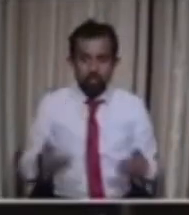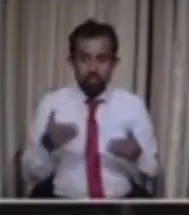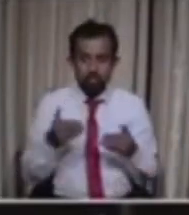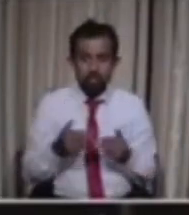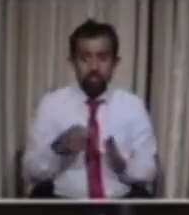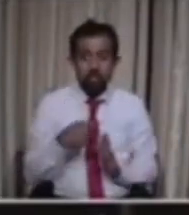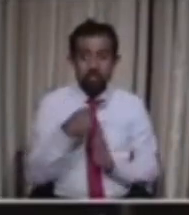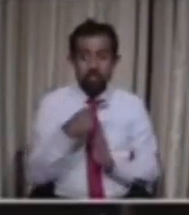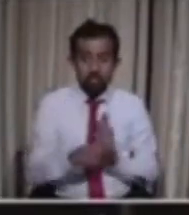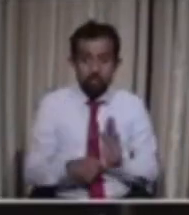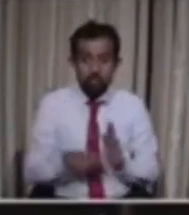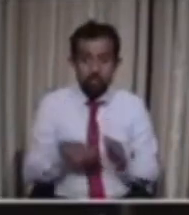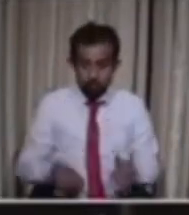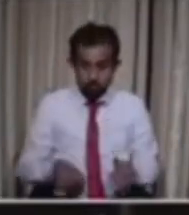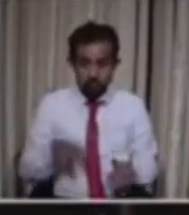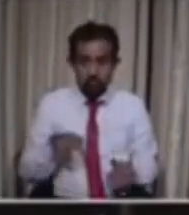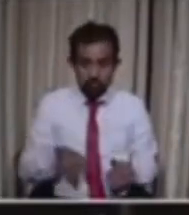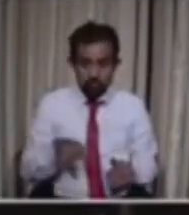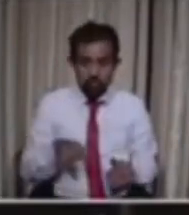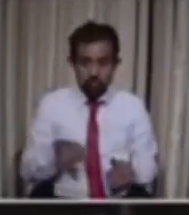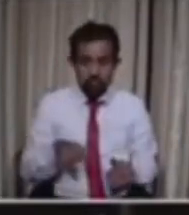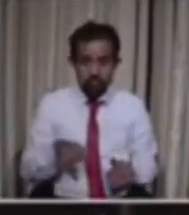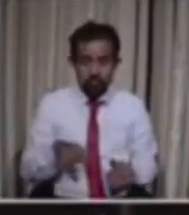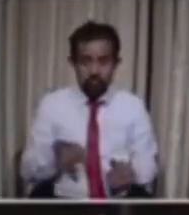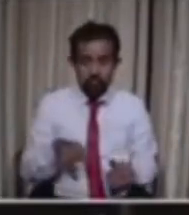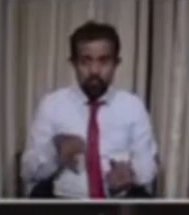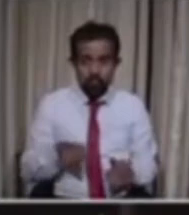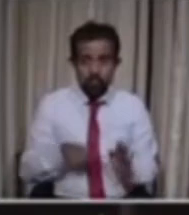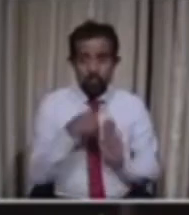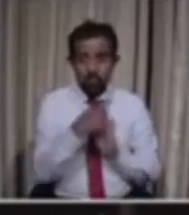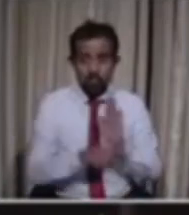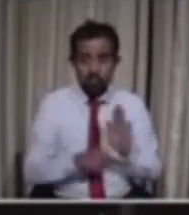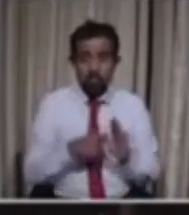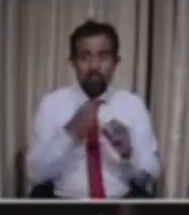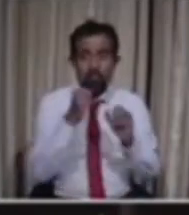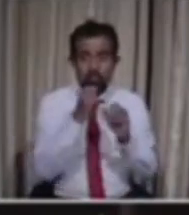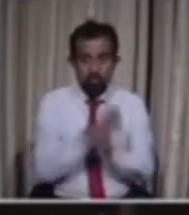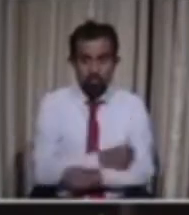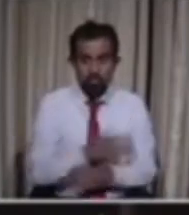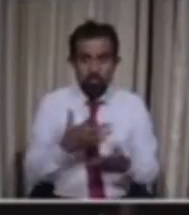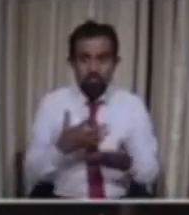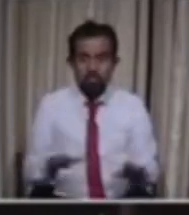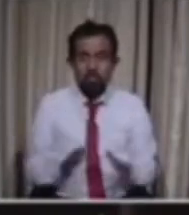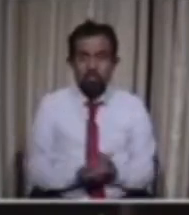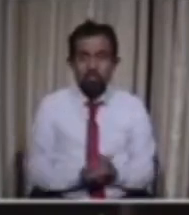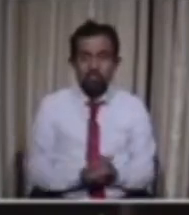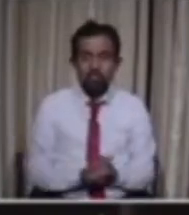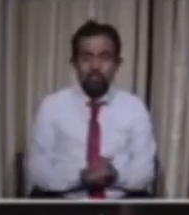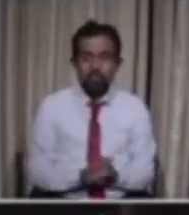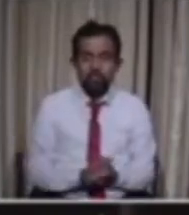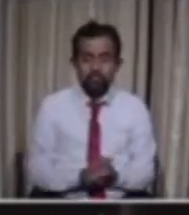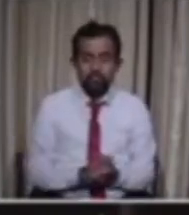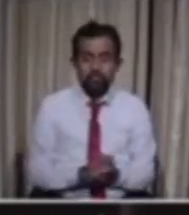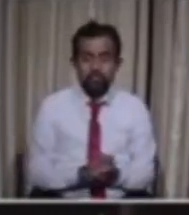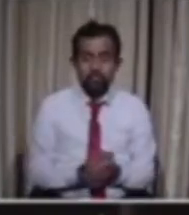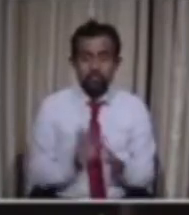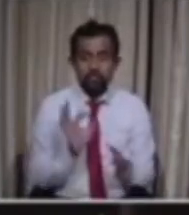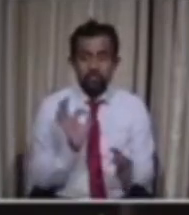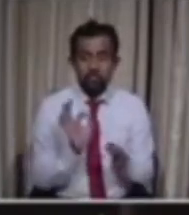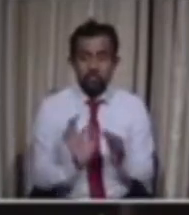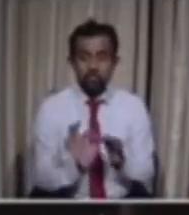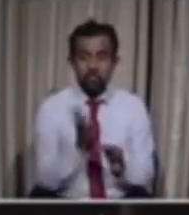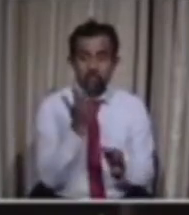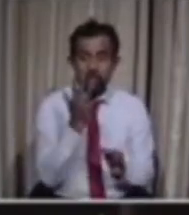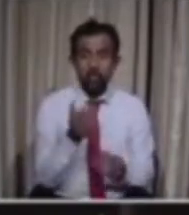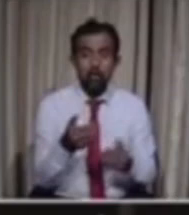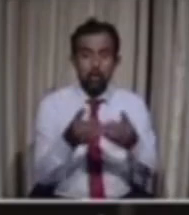கொல்லிக்கட்டை செருகப்பட்ட நாள் 39 ஆண்டுகளுக்கு முன்னர் இதே மாதத்திலே தான் அது செய்யப்பட்டது. அன்று அந்த கொடூரங்களுக்கு எதிராக